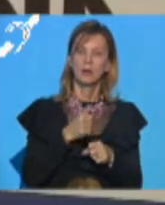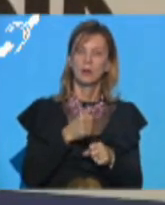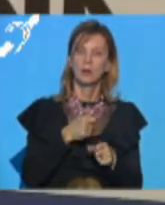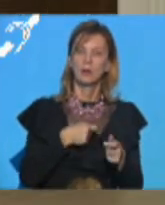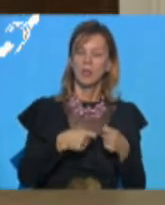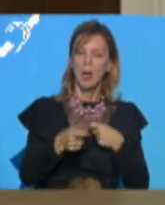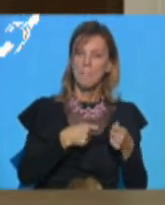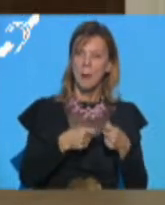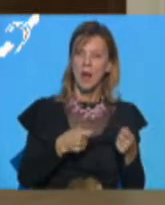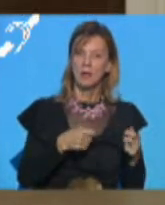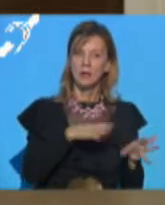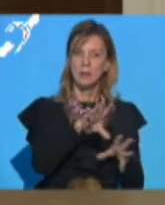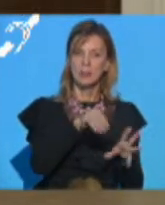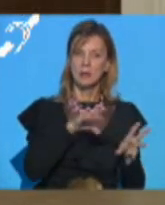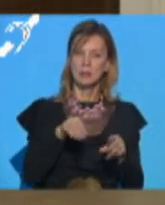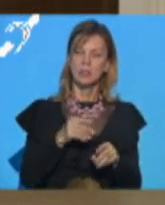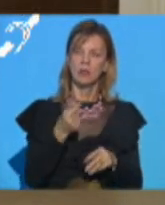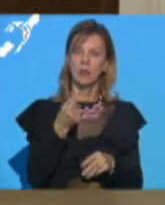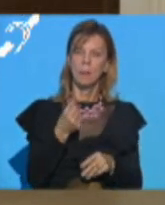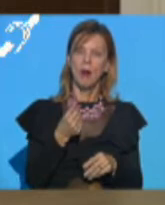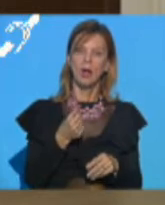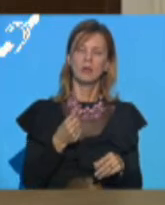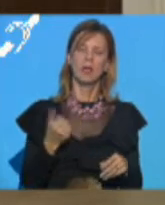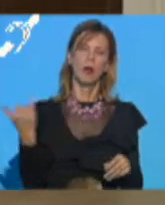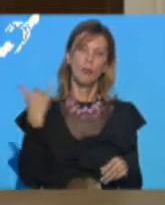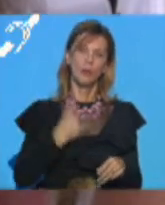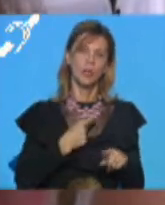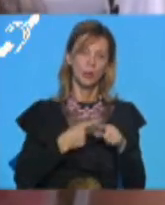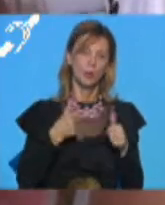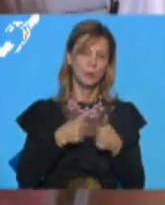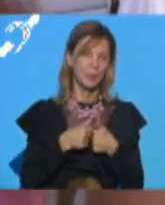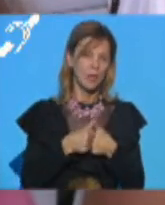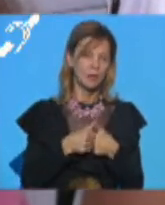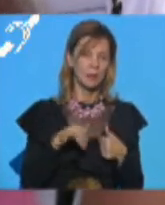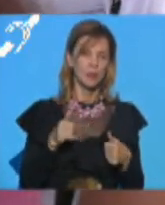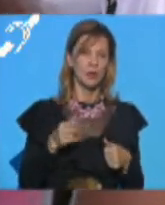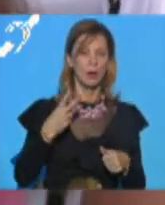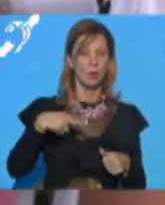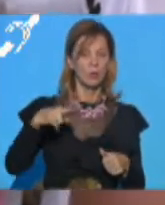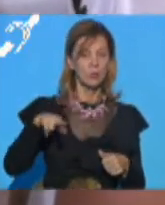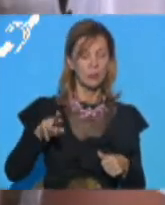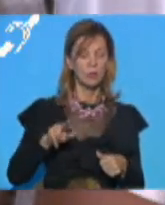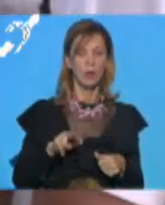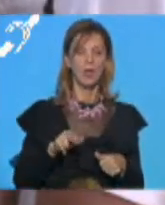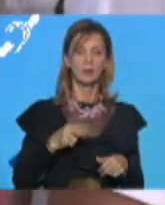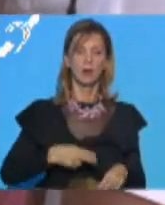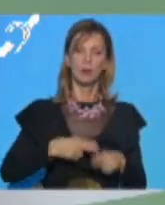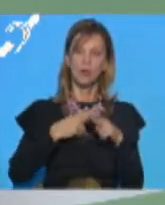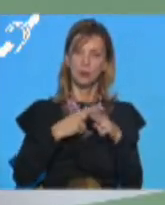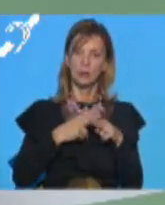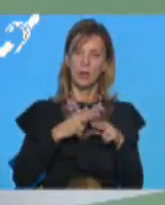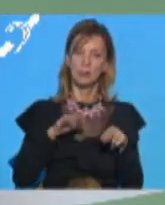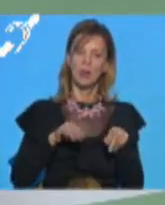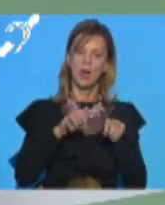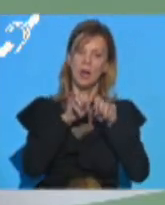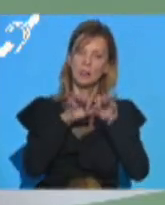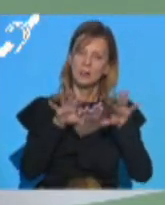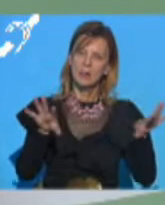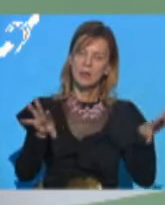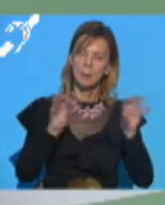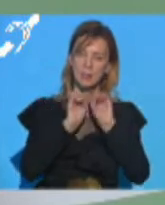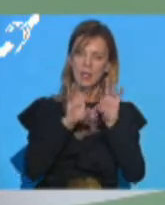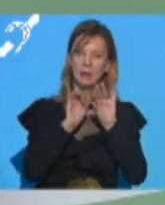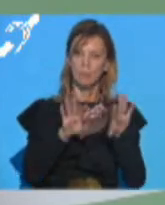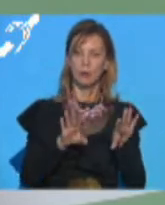adune alături de ei prieteni și au dus mai departe vorba și au ajutat la diseminarea